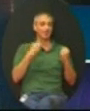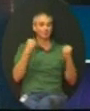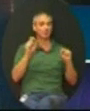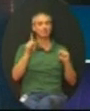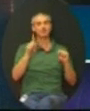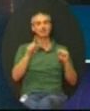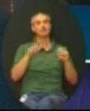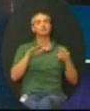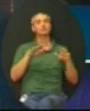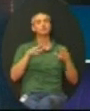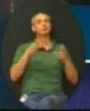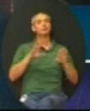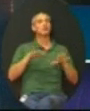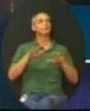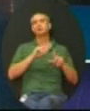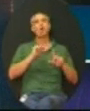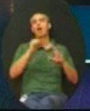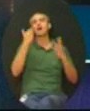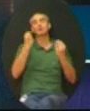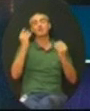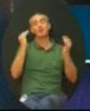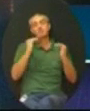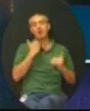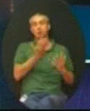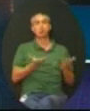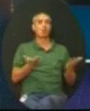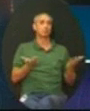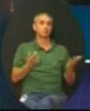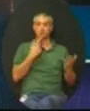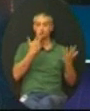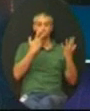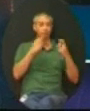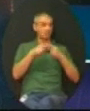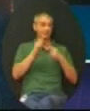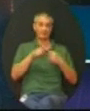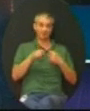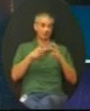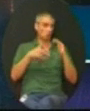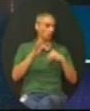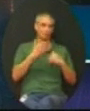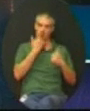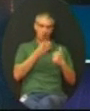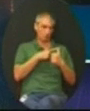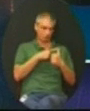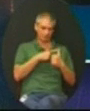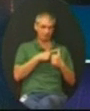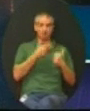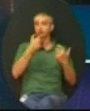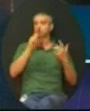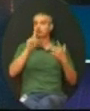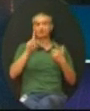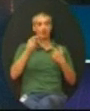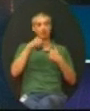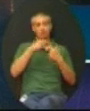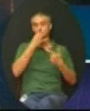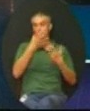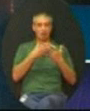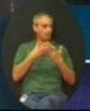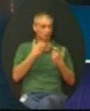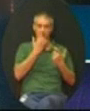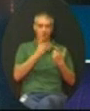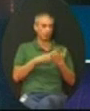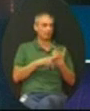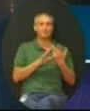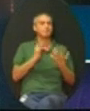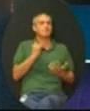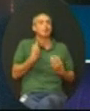הממשל הפחות גרועה, היא לא הטובה, ביותר היא הפחות גרועה. אז אתה אומר לי ככה, 80 חברי כנסת רוב, לא טוב. 61 פלוס משאל עם, לא טוב.